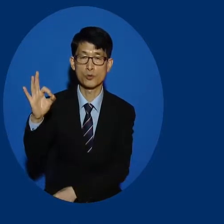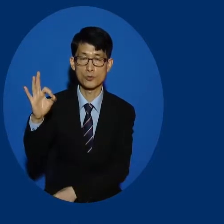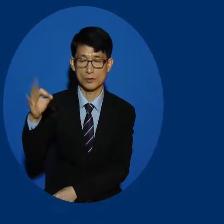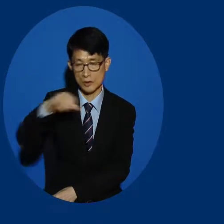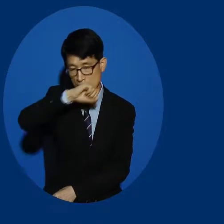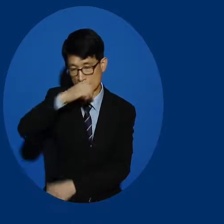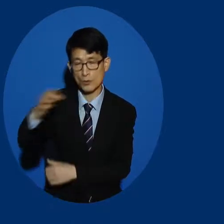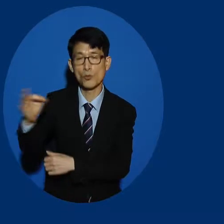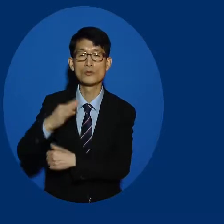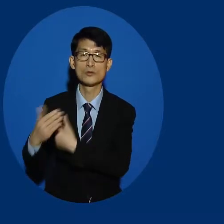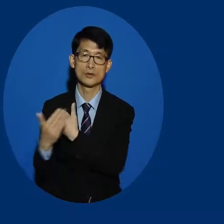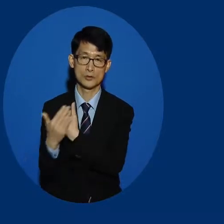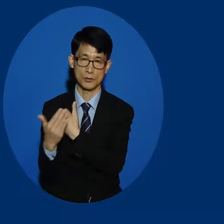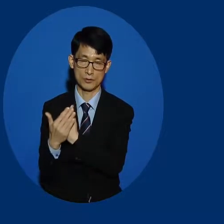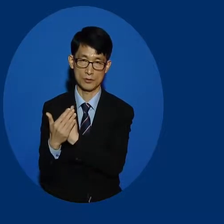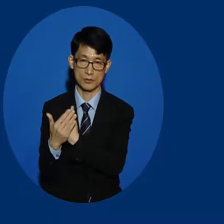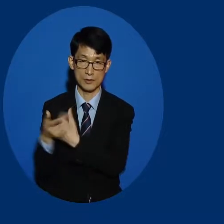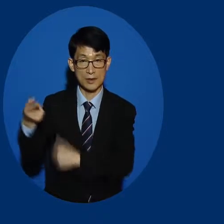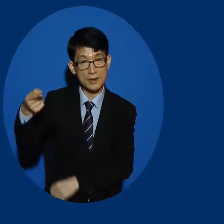그 이후에는